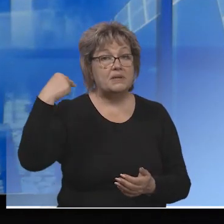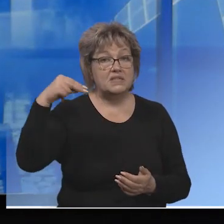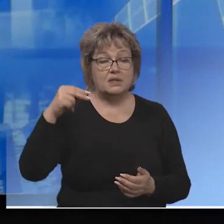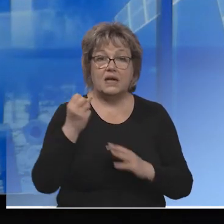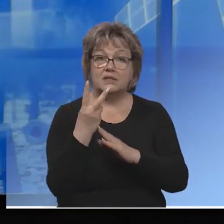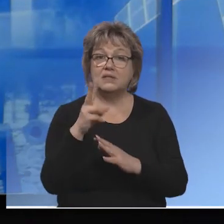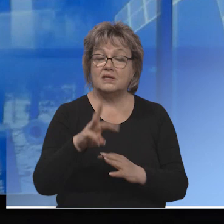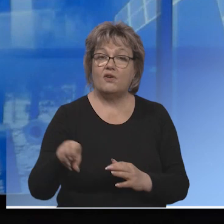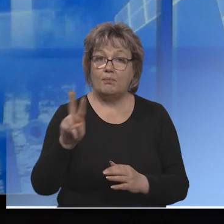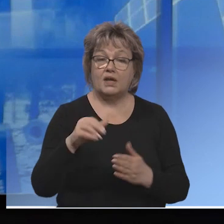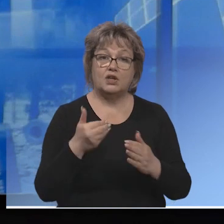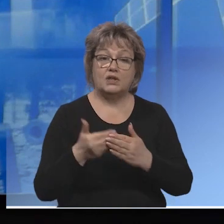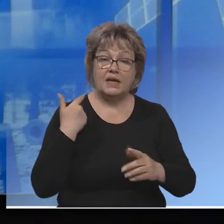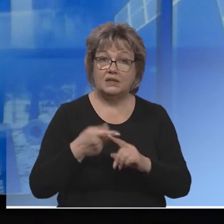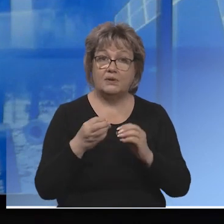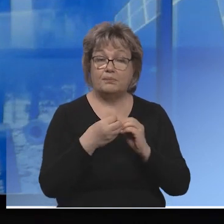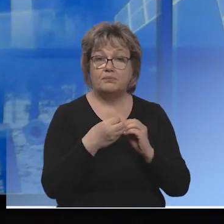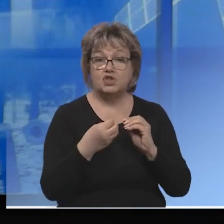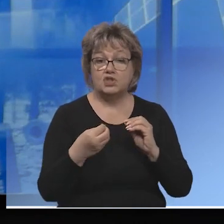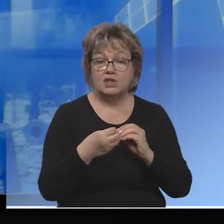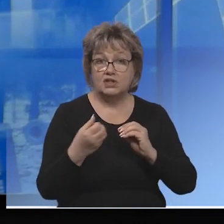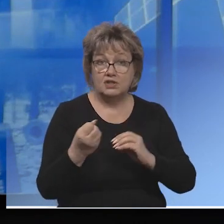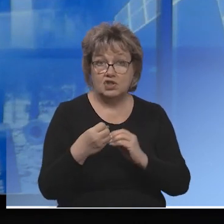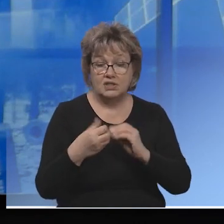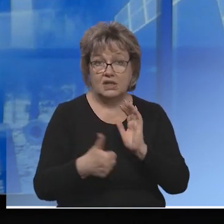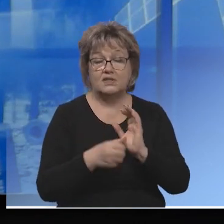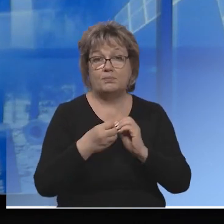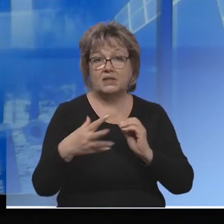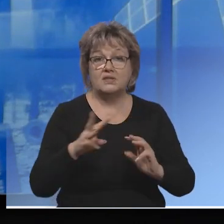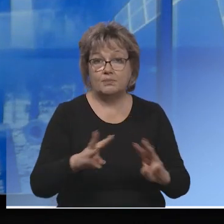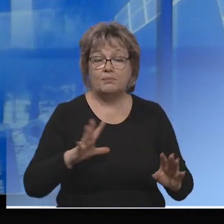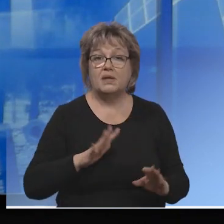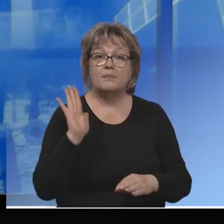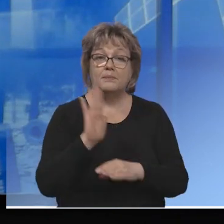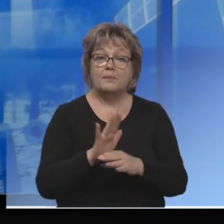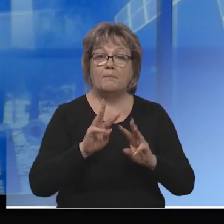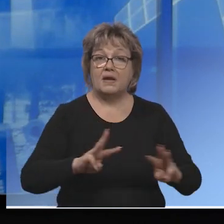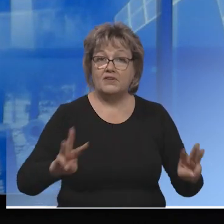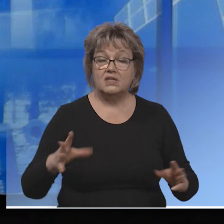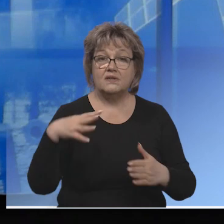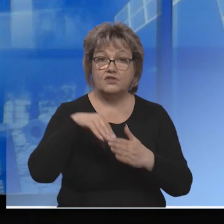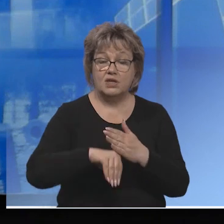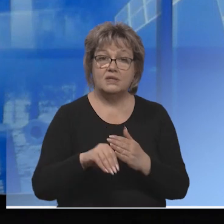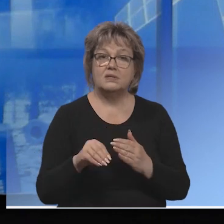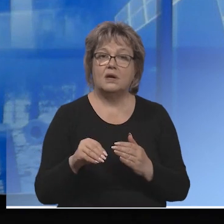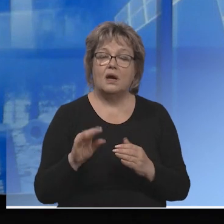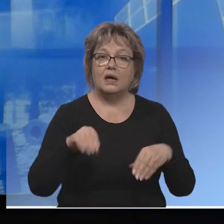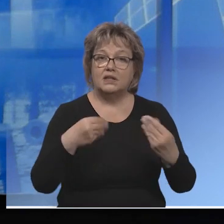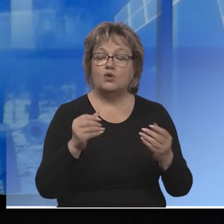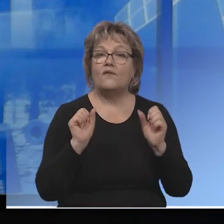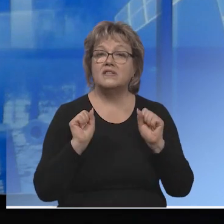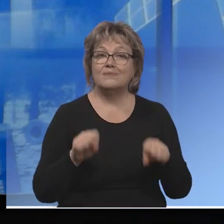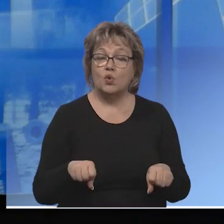президентом 11 мая. До этого 16 и 15 мая выходили постановления правительства. Постановление правительства, в частности,